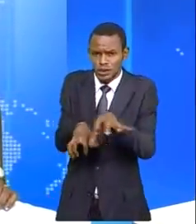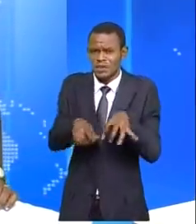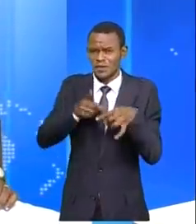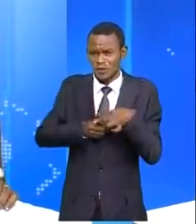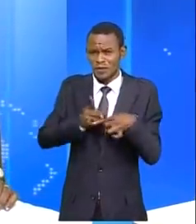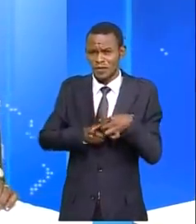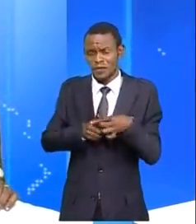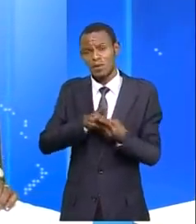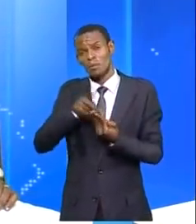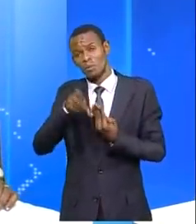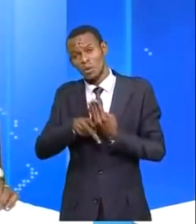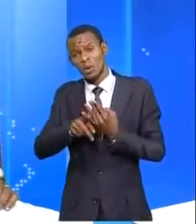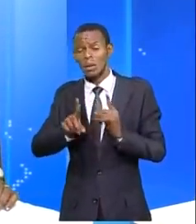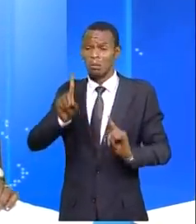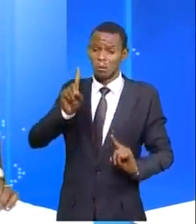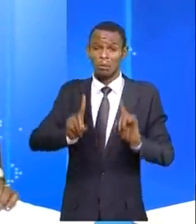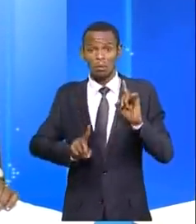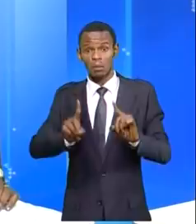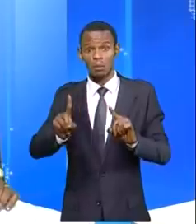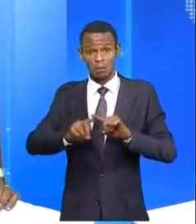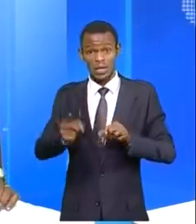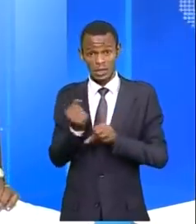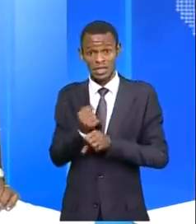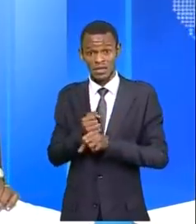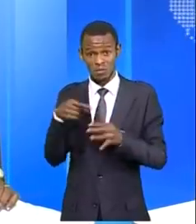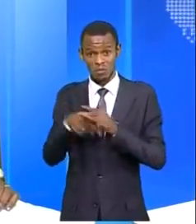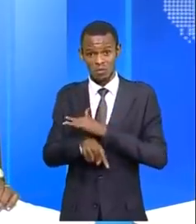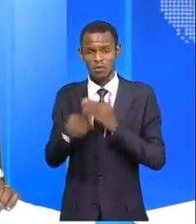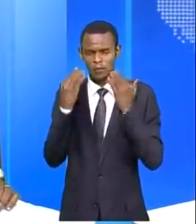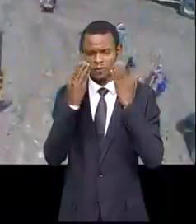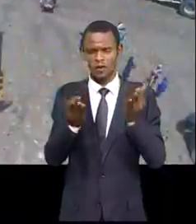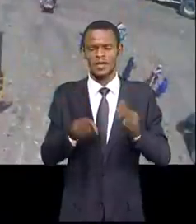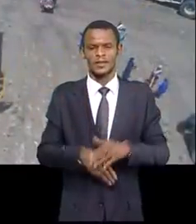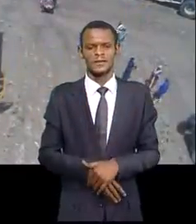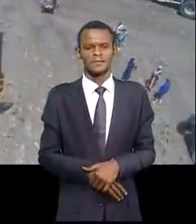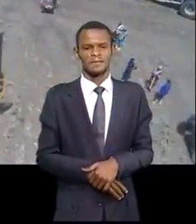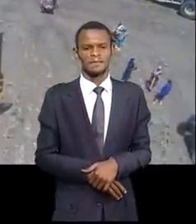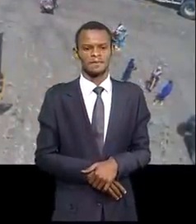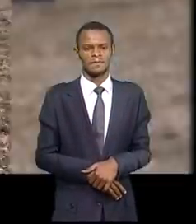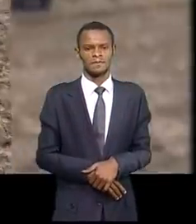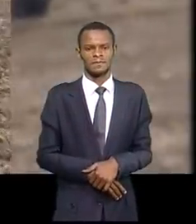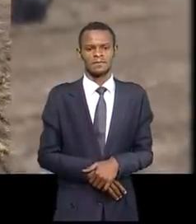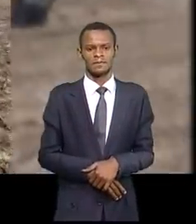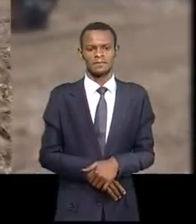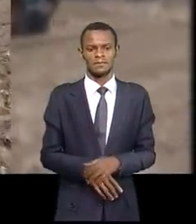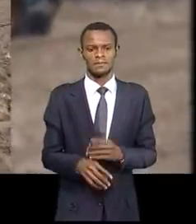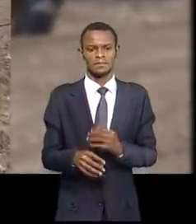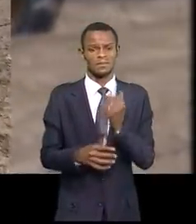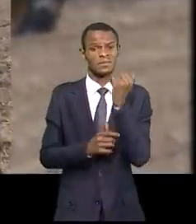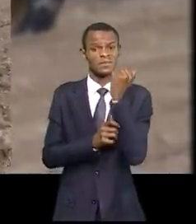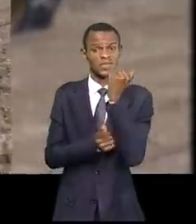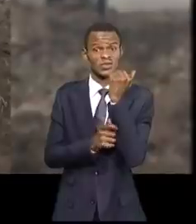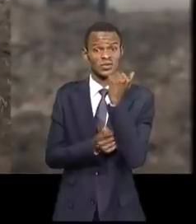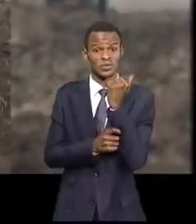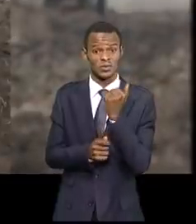à garder le cap sans bras niang est charmant les lots 5 reportages laisser my auront pris 39 jours